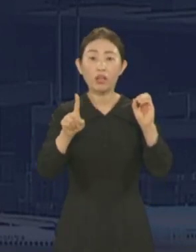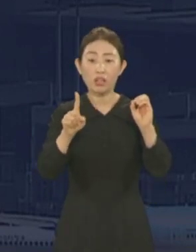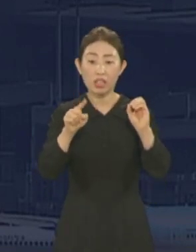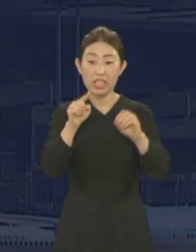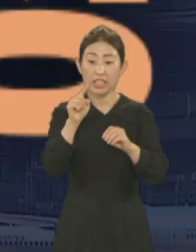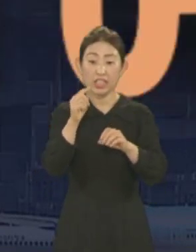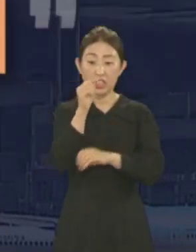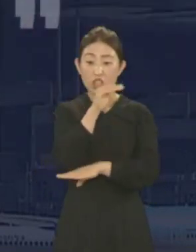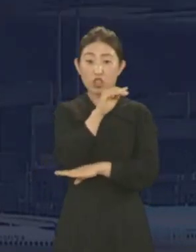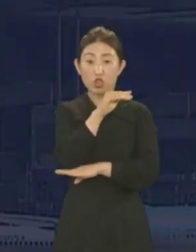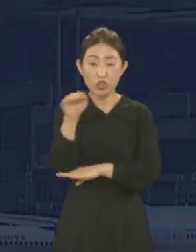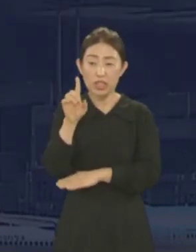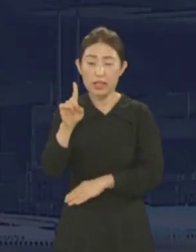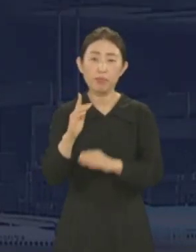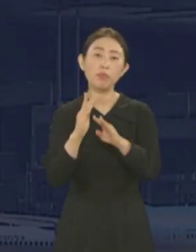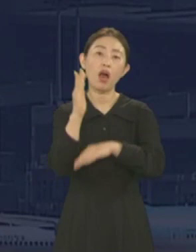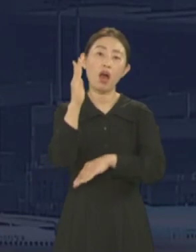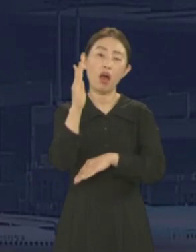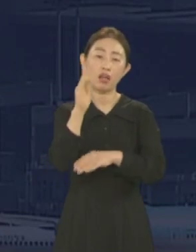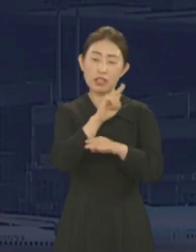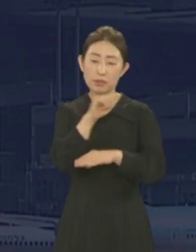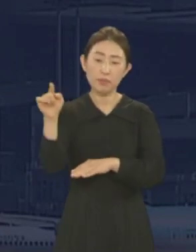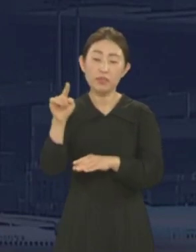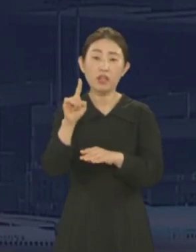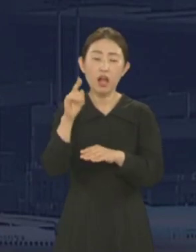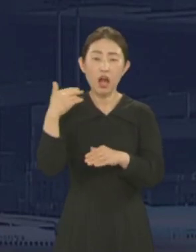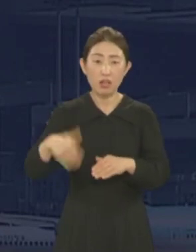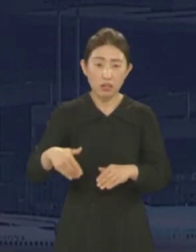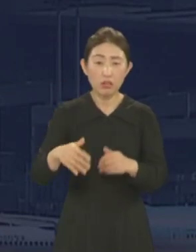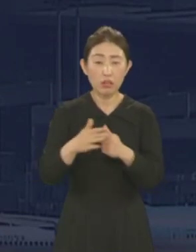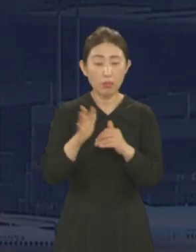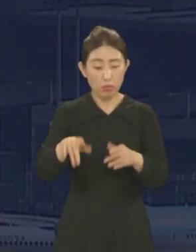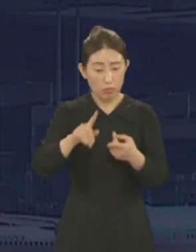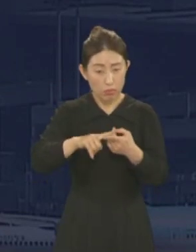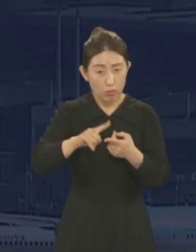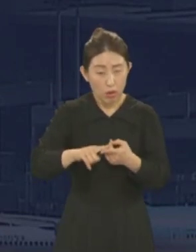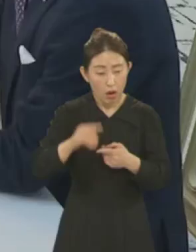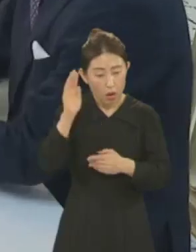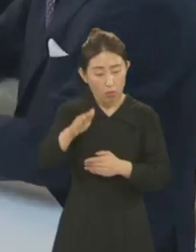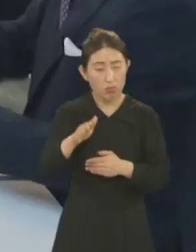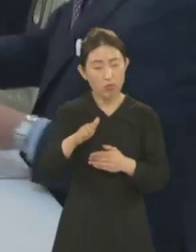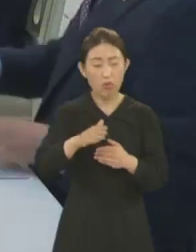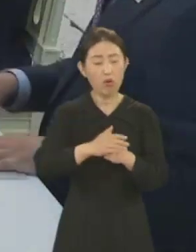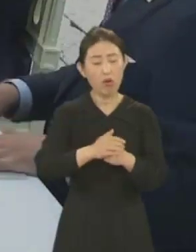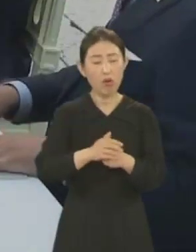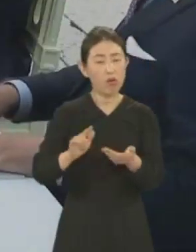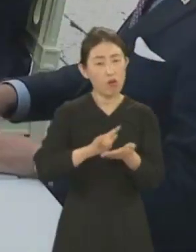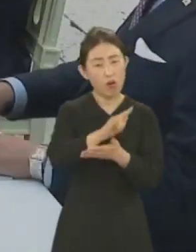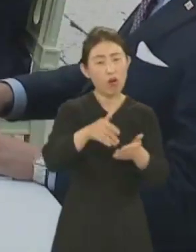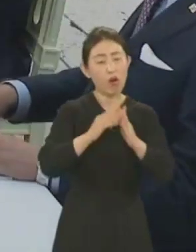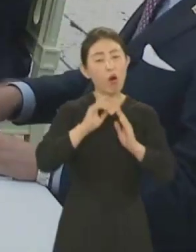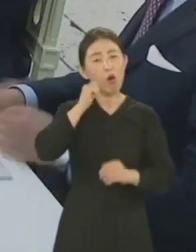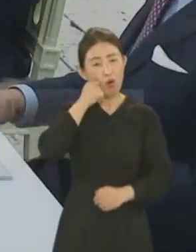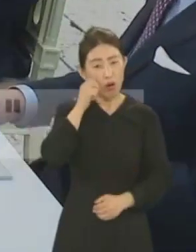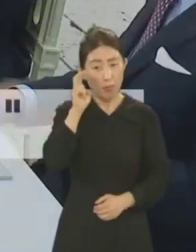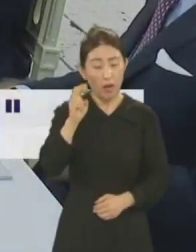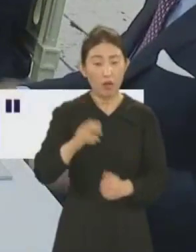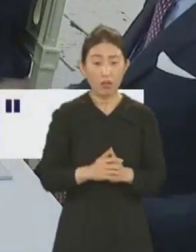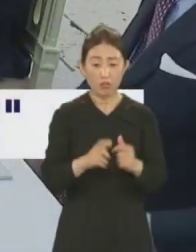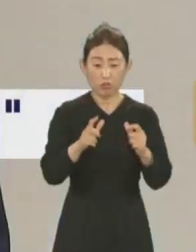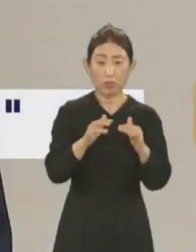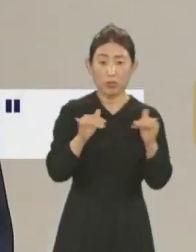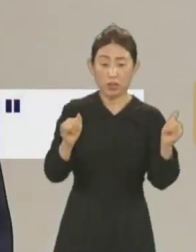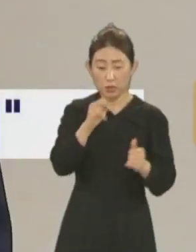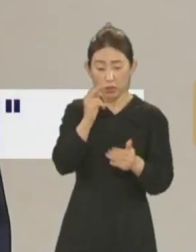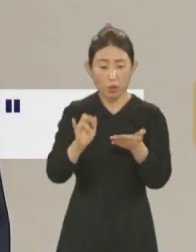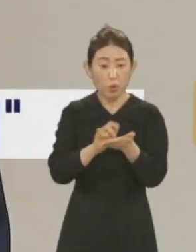1을 미뚫었고 정책성 지수도 낮아 이대로라면 사업 추진이 어려울 전망입니다 지역 주민들은 서산